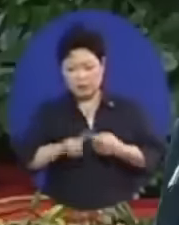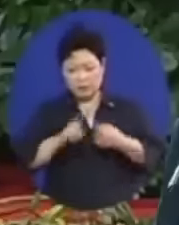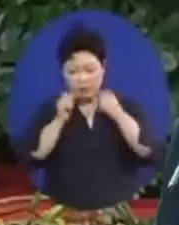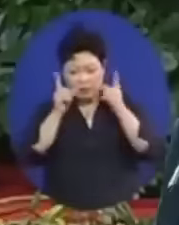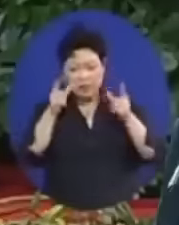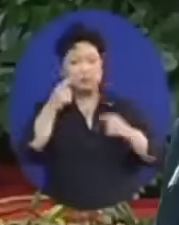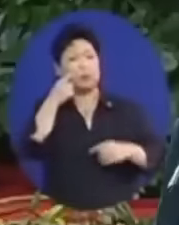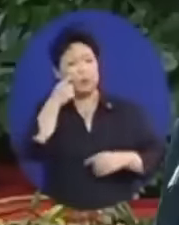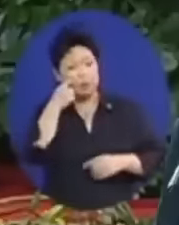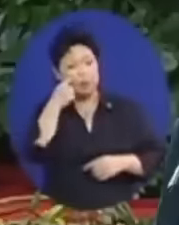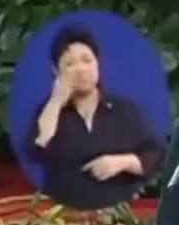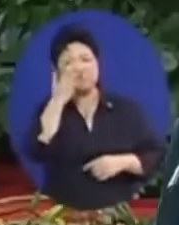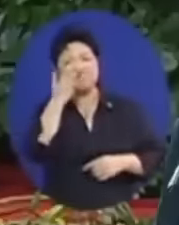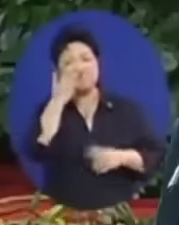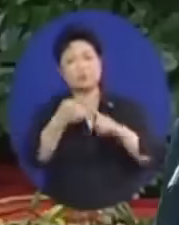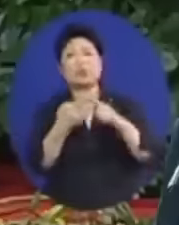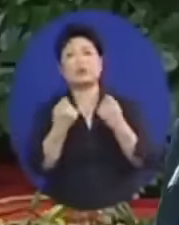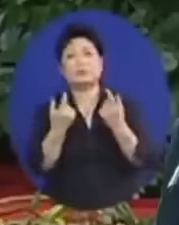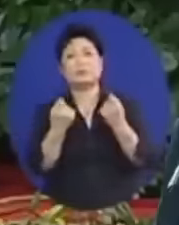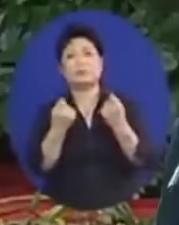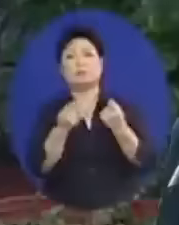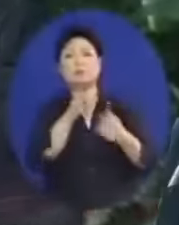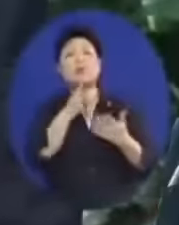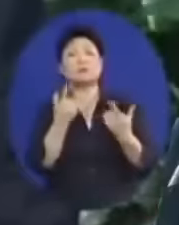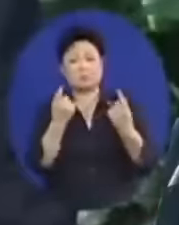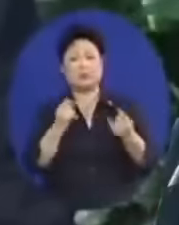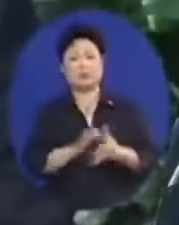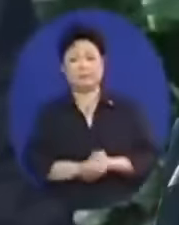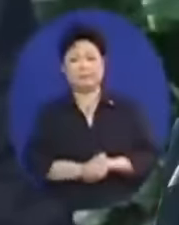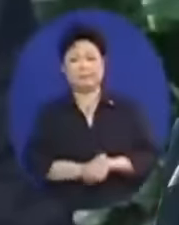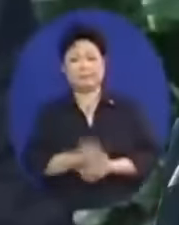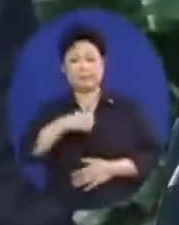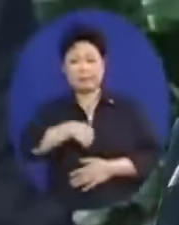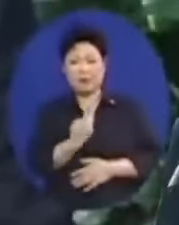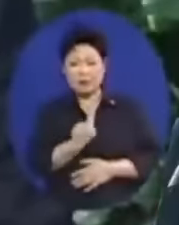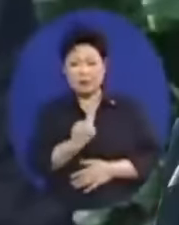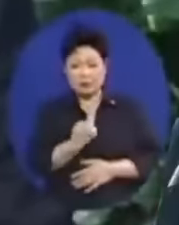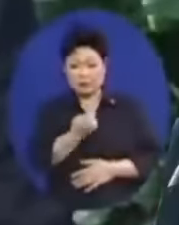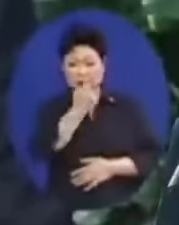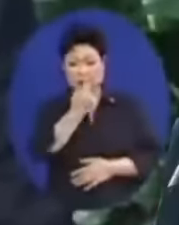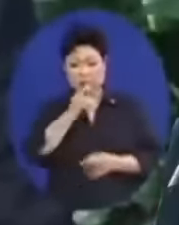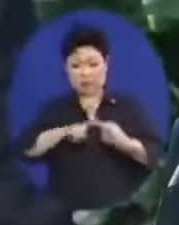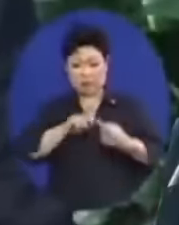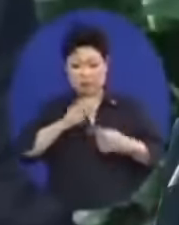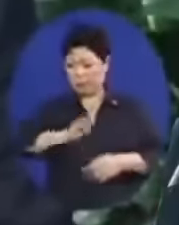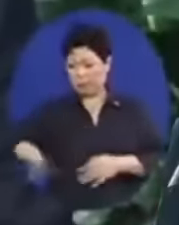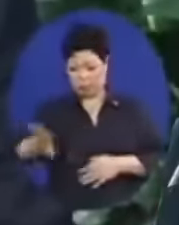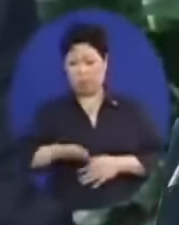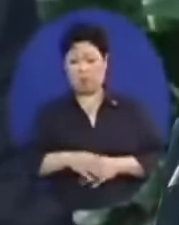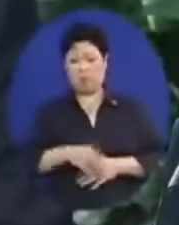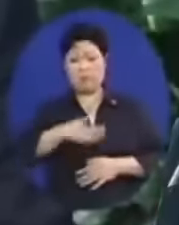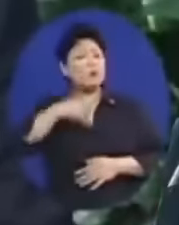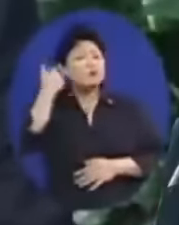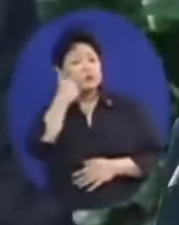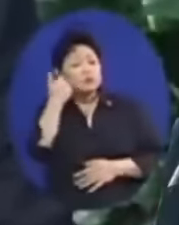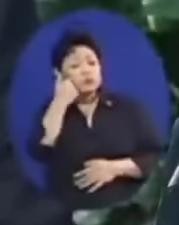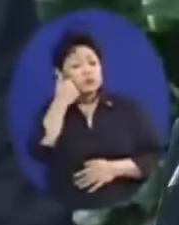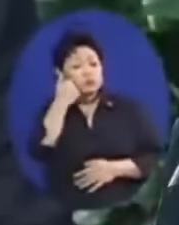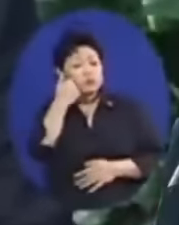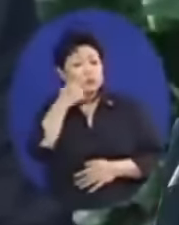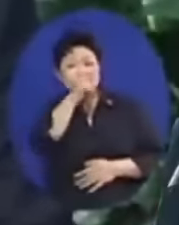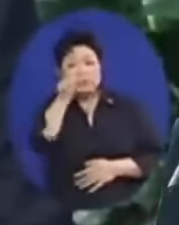그것을 깨닫지 못하는 것이다. 정말입니다. 자신을 잃어버리고 내가 누군지도